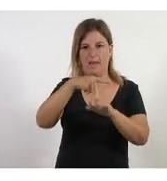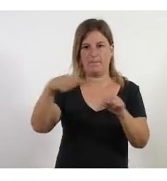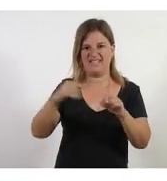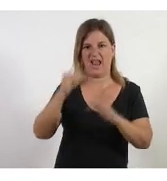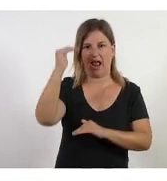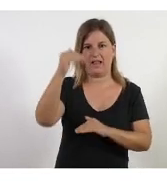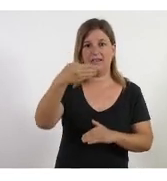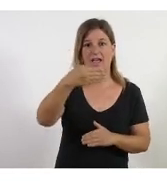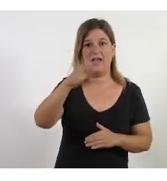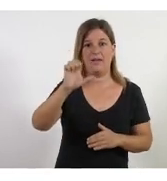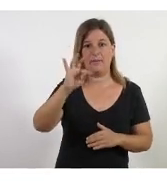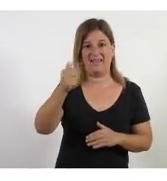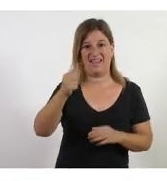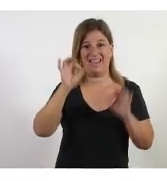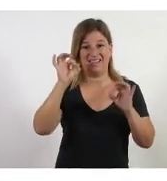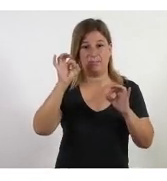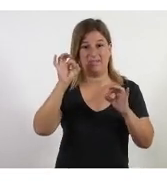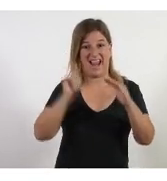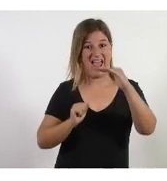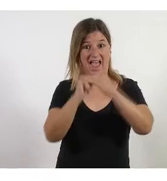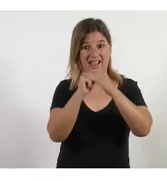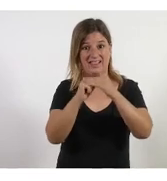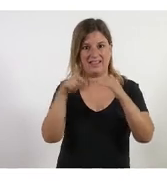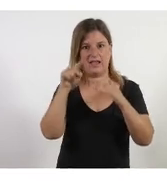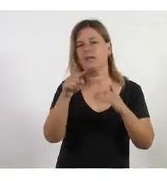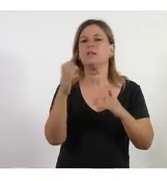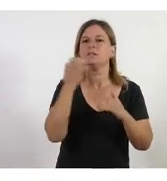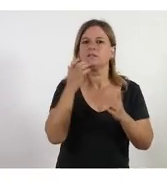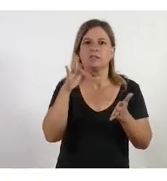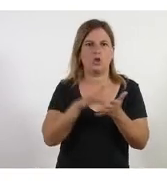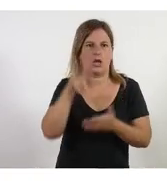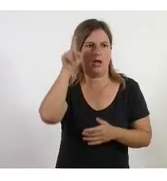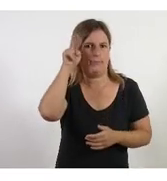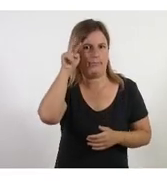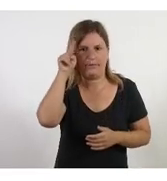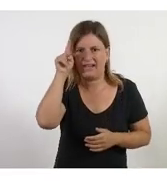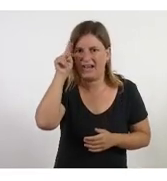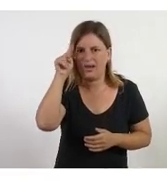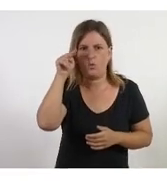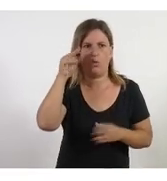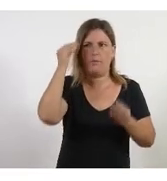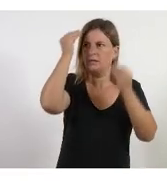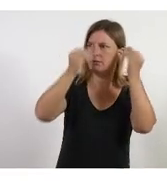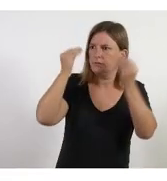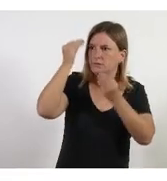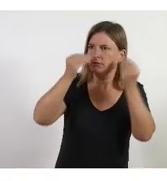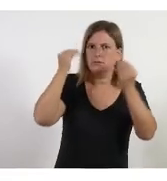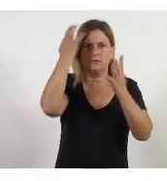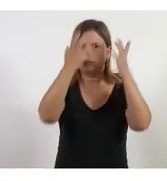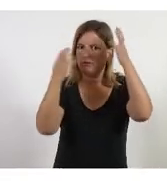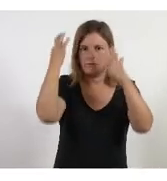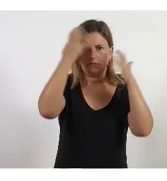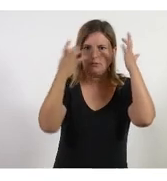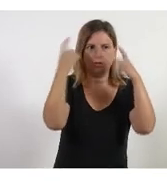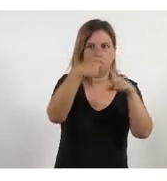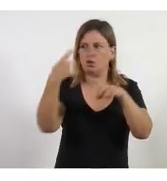beta, especialment la beta alta, que és quan estem amb preocupacions, pensant el que hem de fer, les mil coses